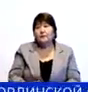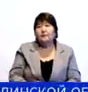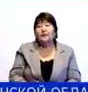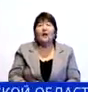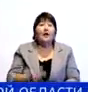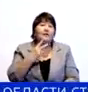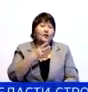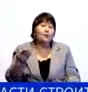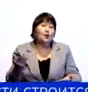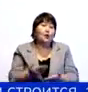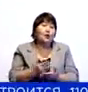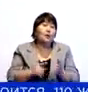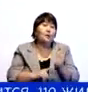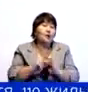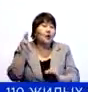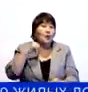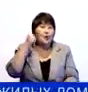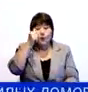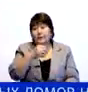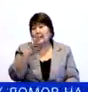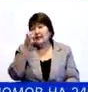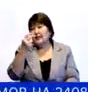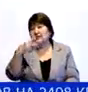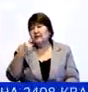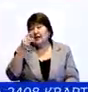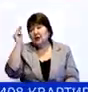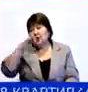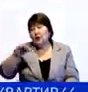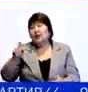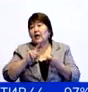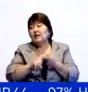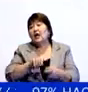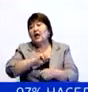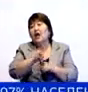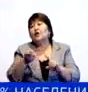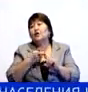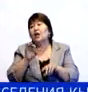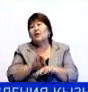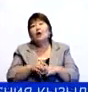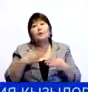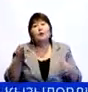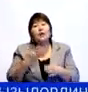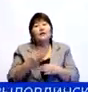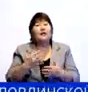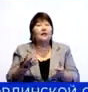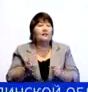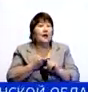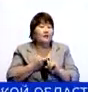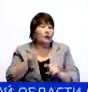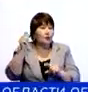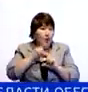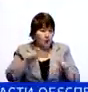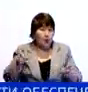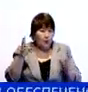вы смотрите новости с начала учебного года 421 школьник заразился коронавирусом большая часть подхватили вирус в